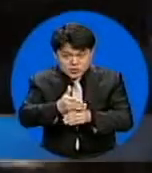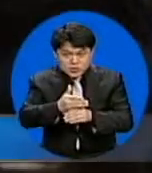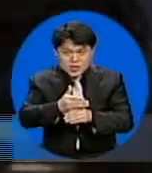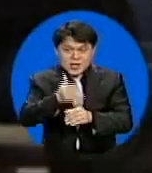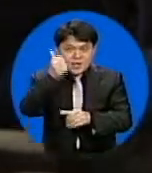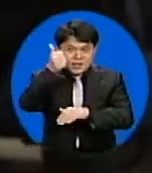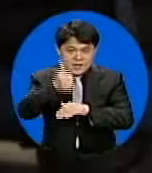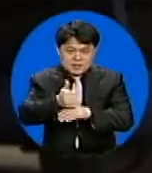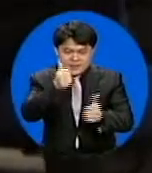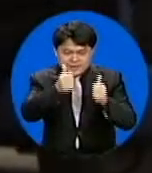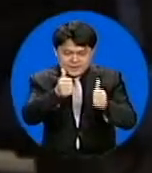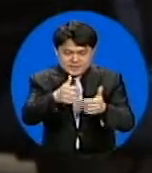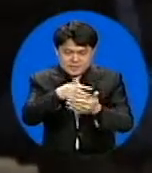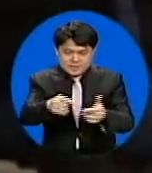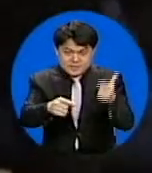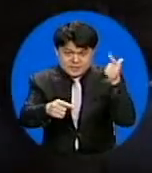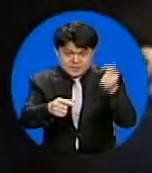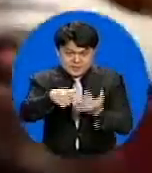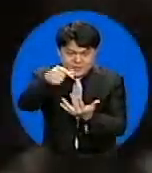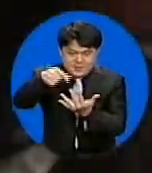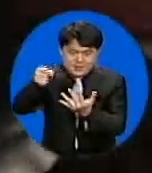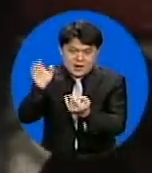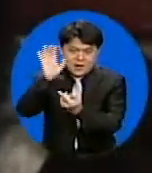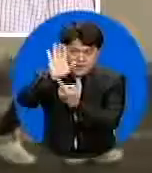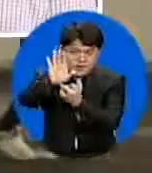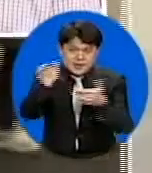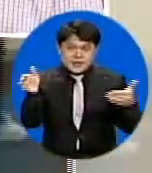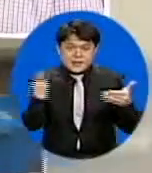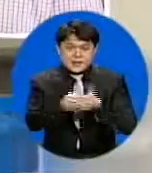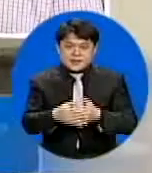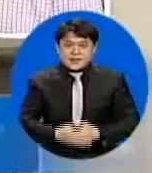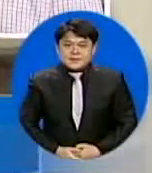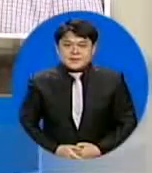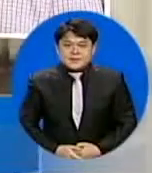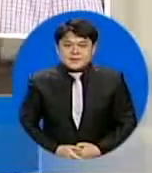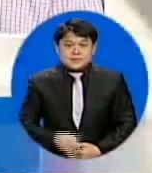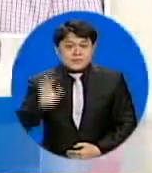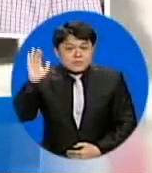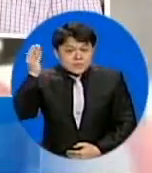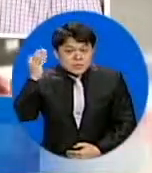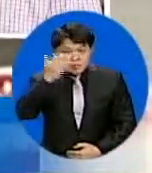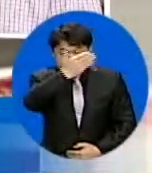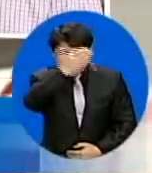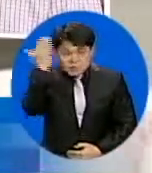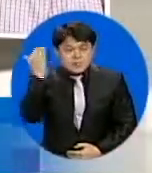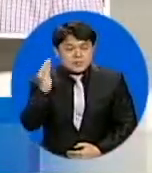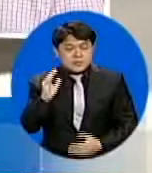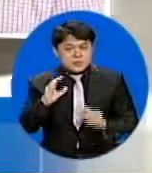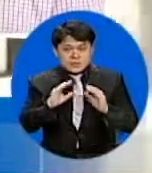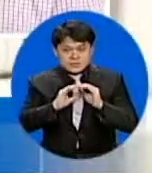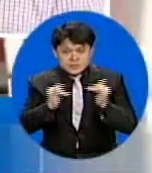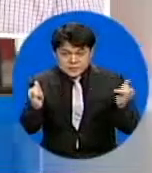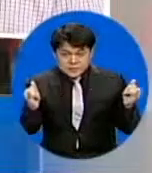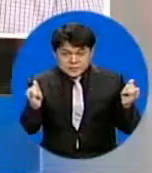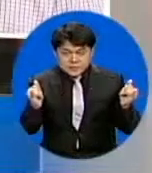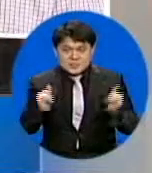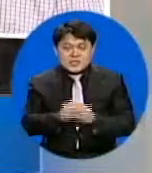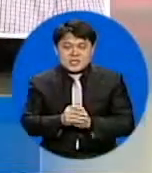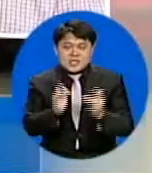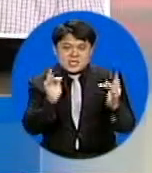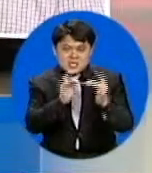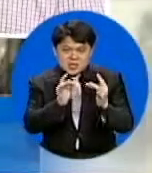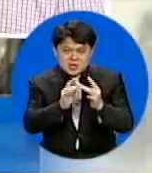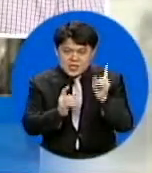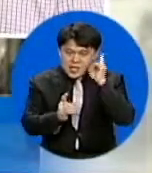경쟁작 6편을 선정해 상영했습니다. 요즘 이제 젊은 청소년 친구들이 SNS,